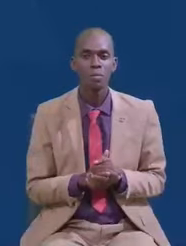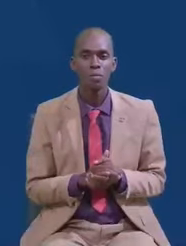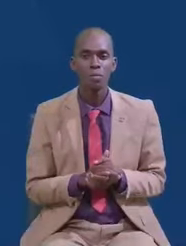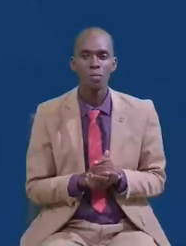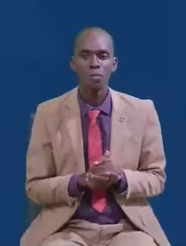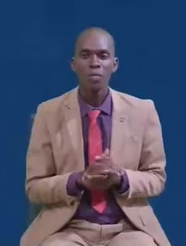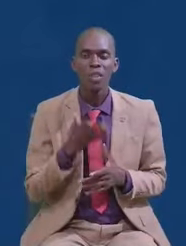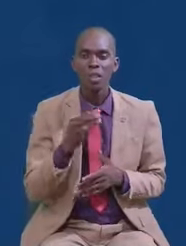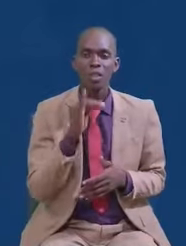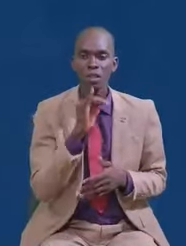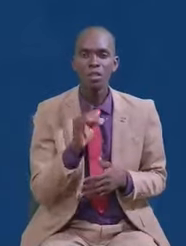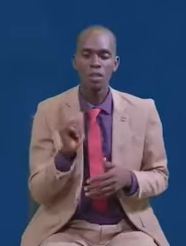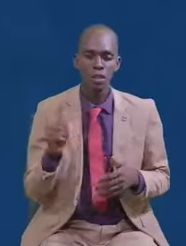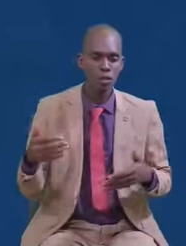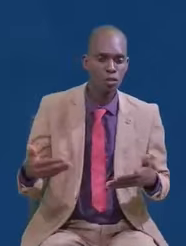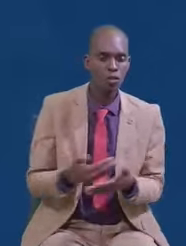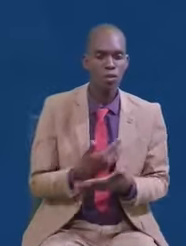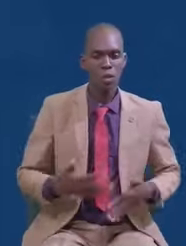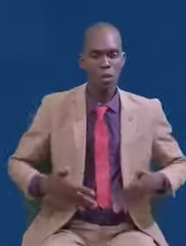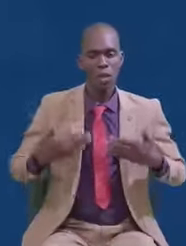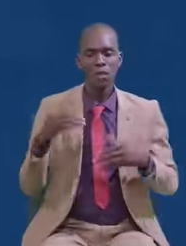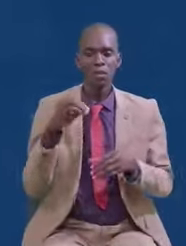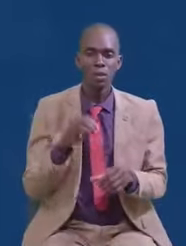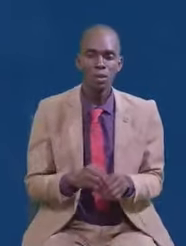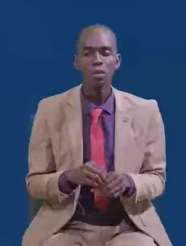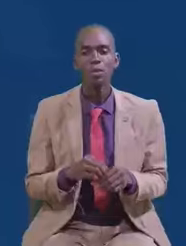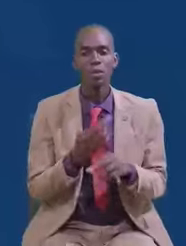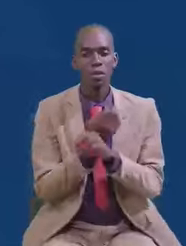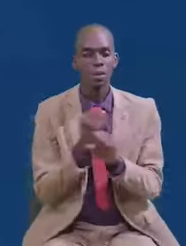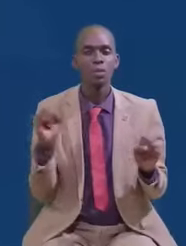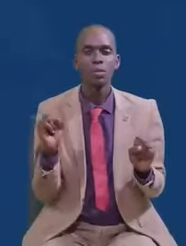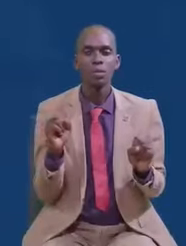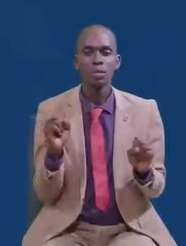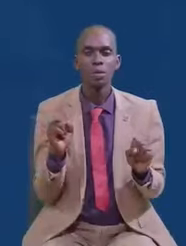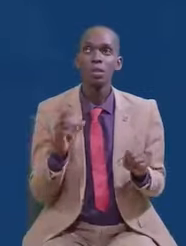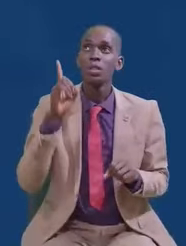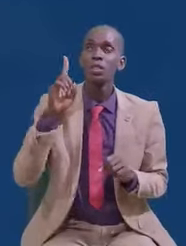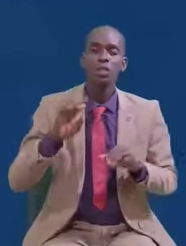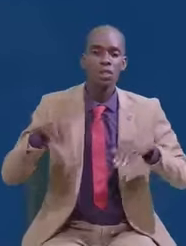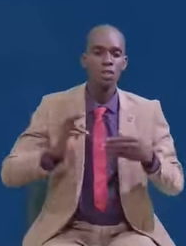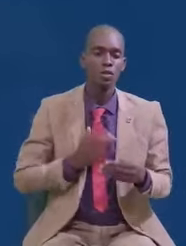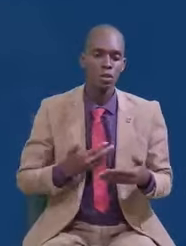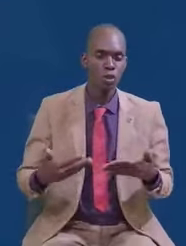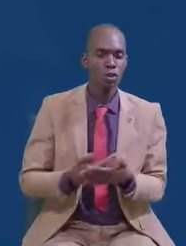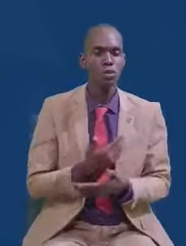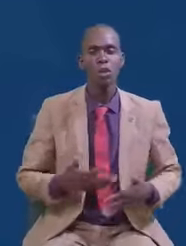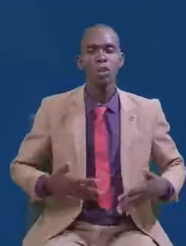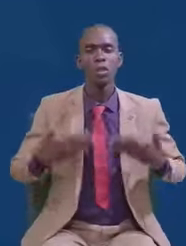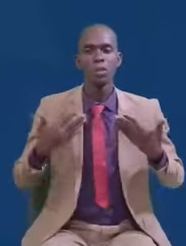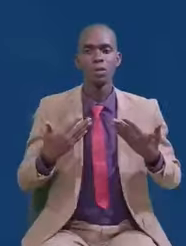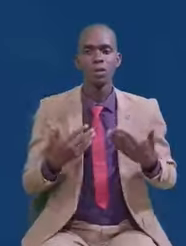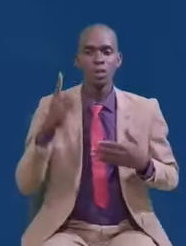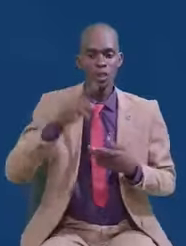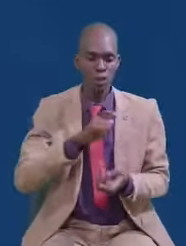Il y a le renouvellement dans la rédemption. Il renouvelle notre vie. Il transforme